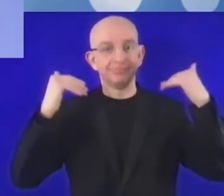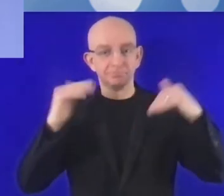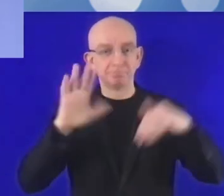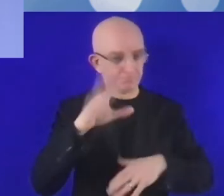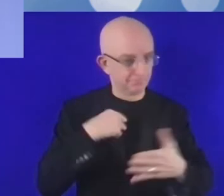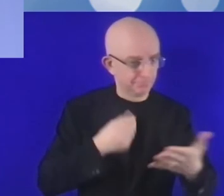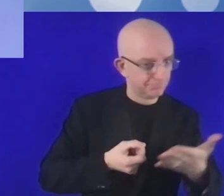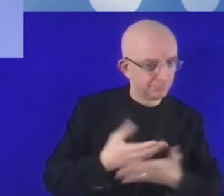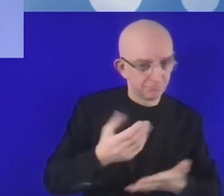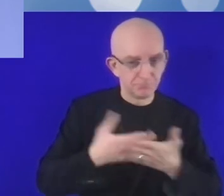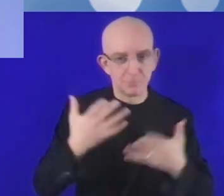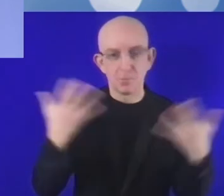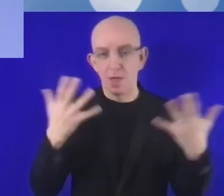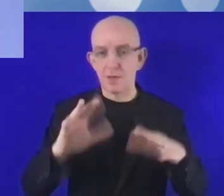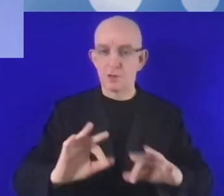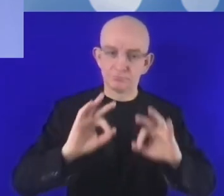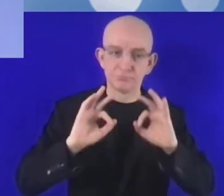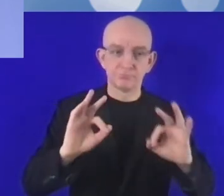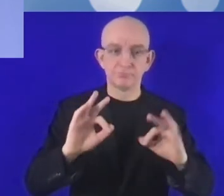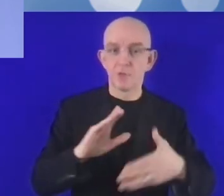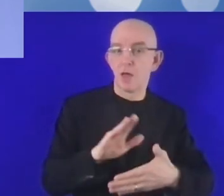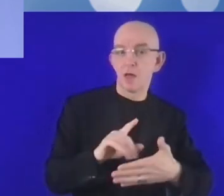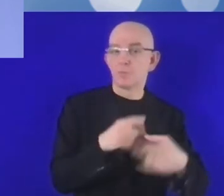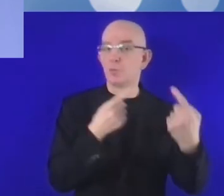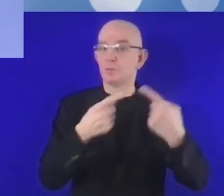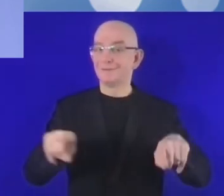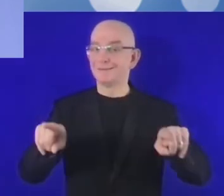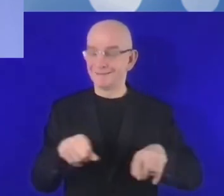les modifications apportées à notre organisme.